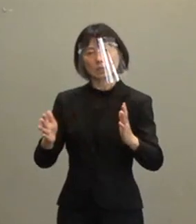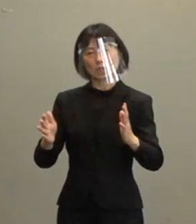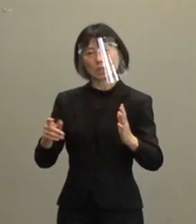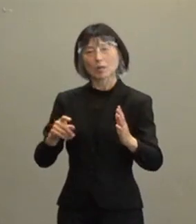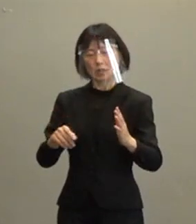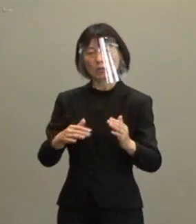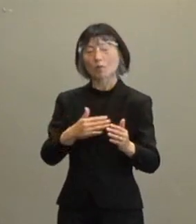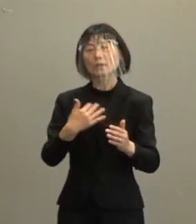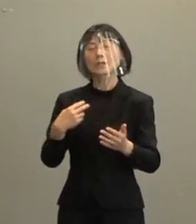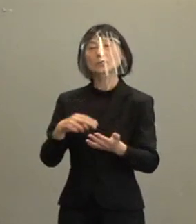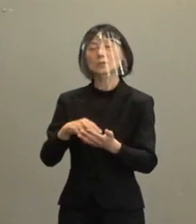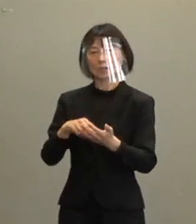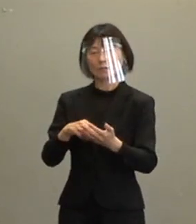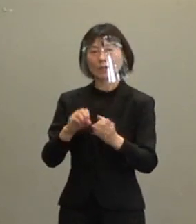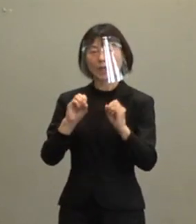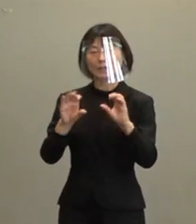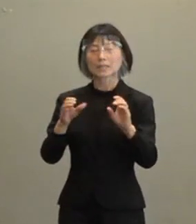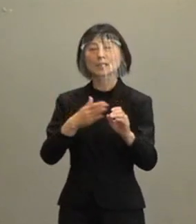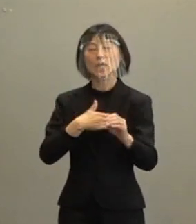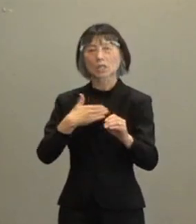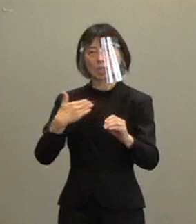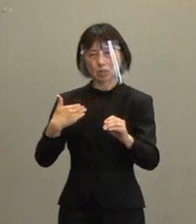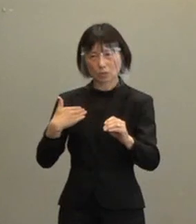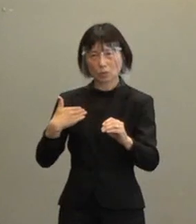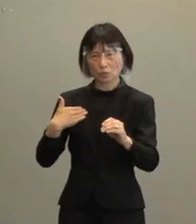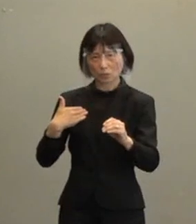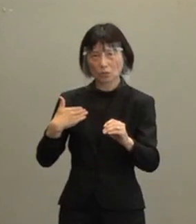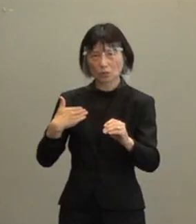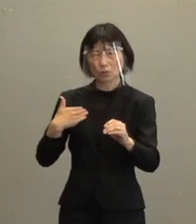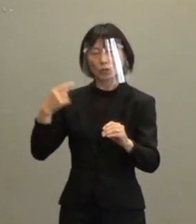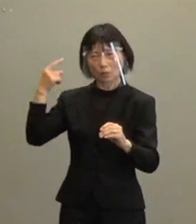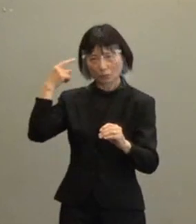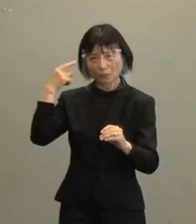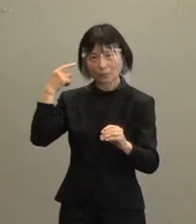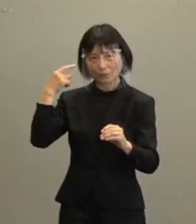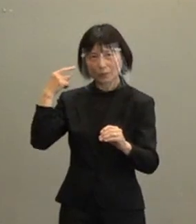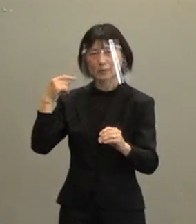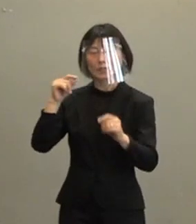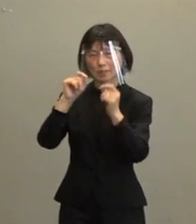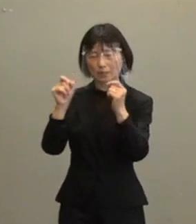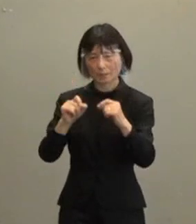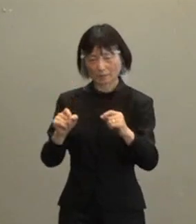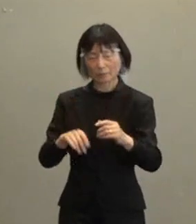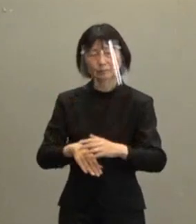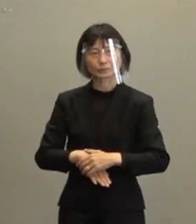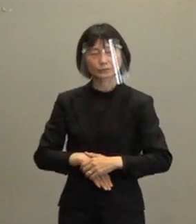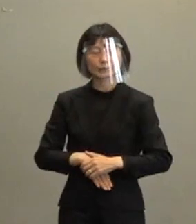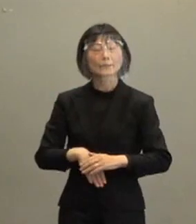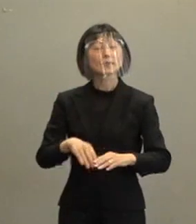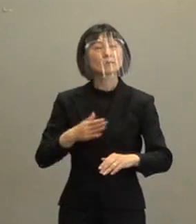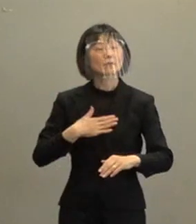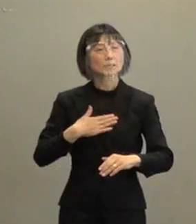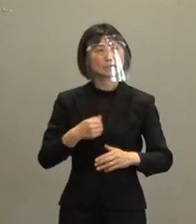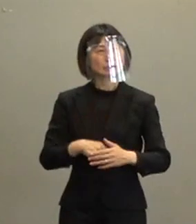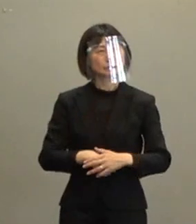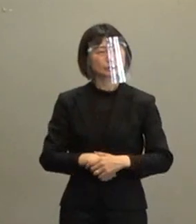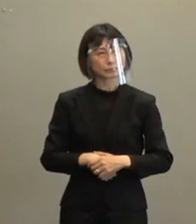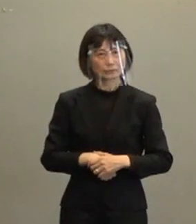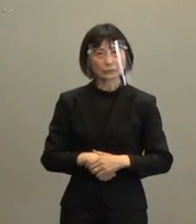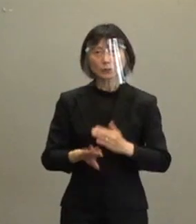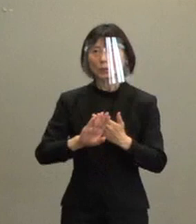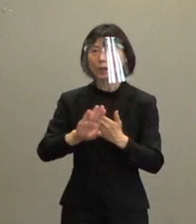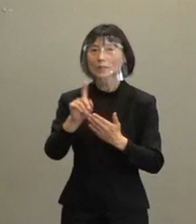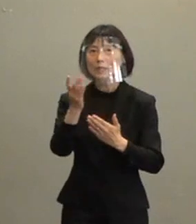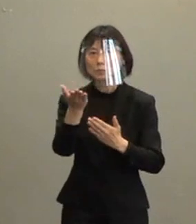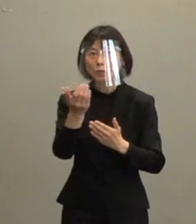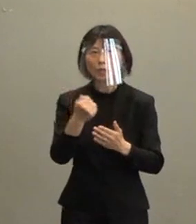は我々として発信が可能だということでですね、今回に至っているという感 じです。よく分かりました、ありがとうございます。 他いか